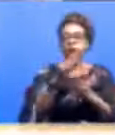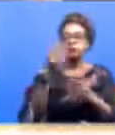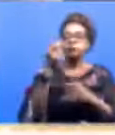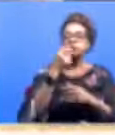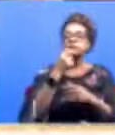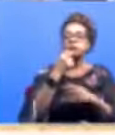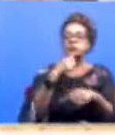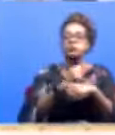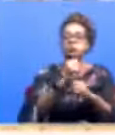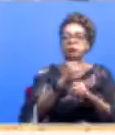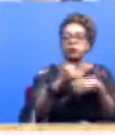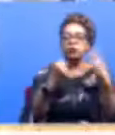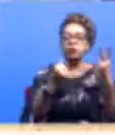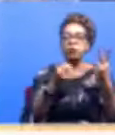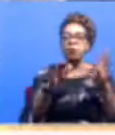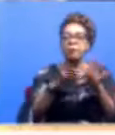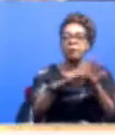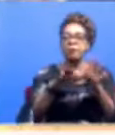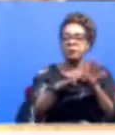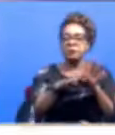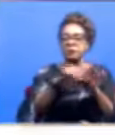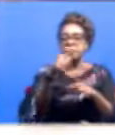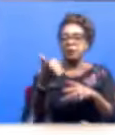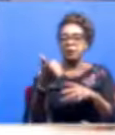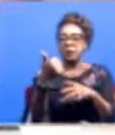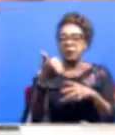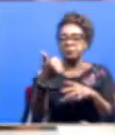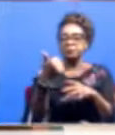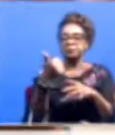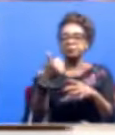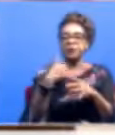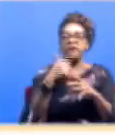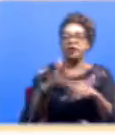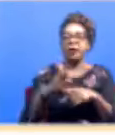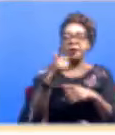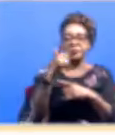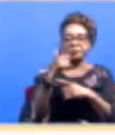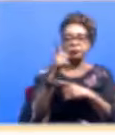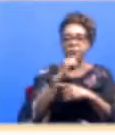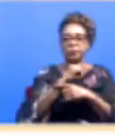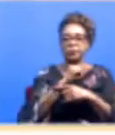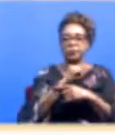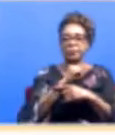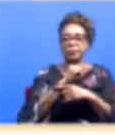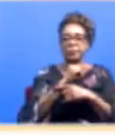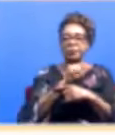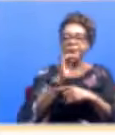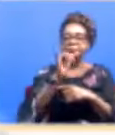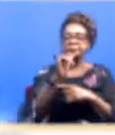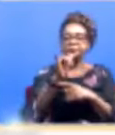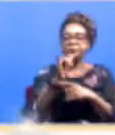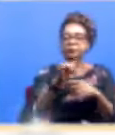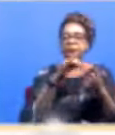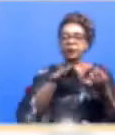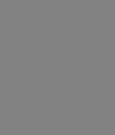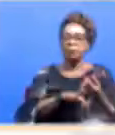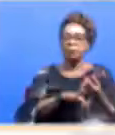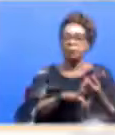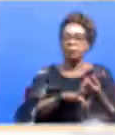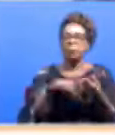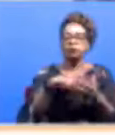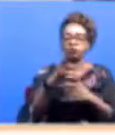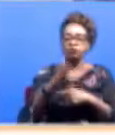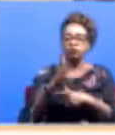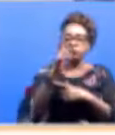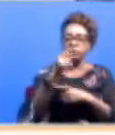to the death of two members with several others sustaining gunshot wounds. Alice Auma says her husband who was shot on